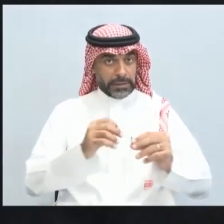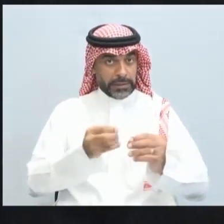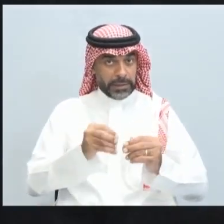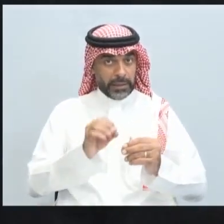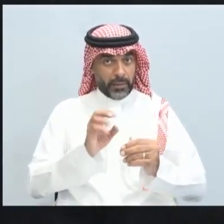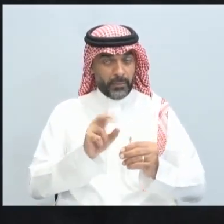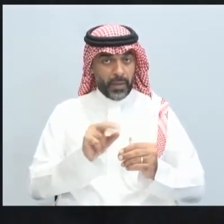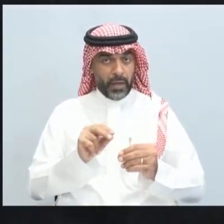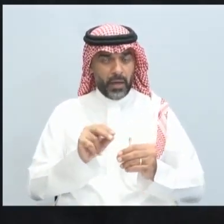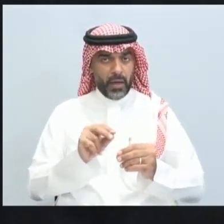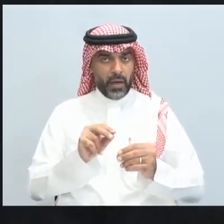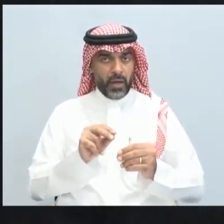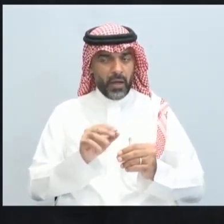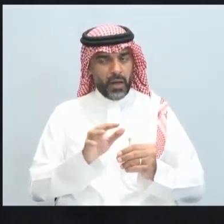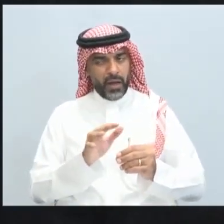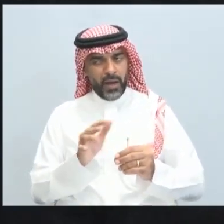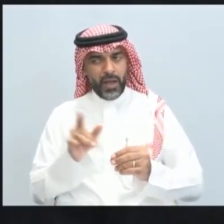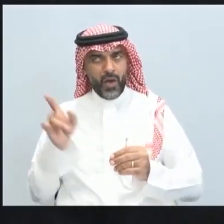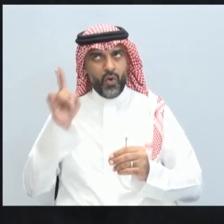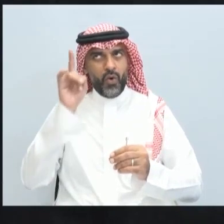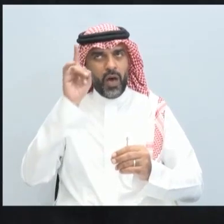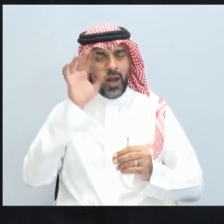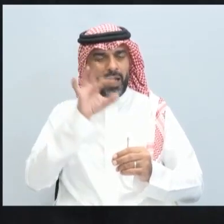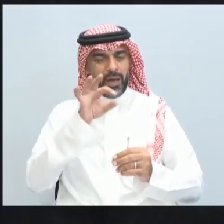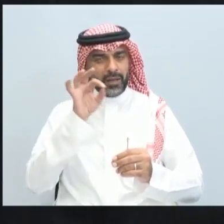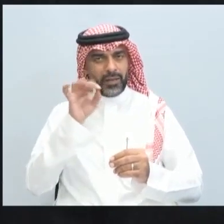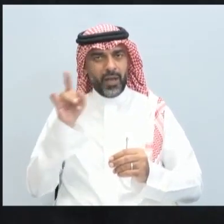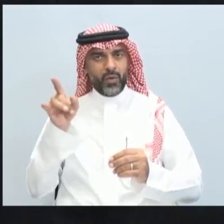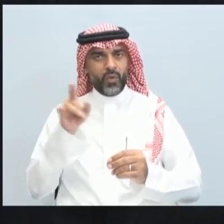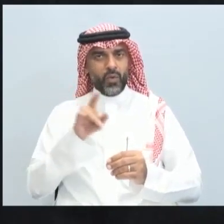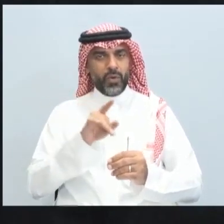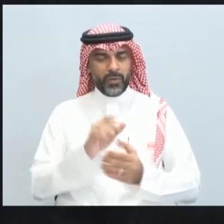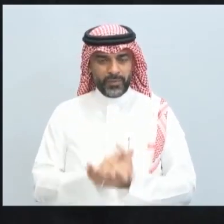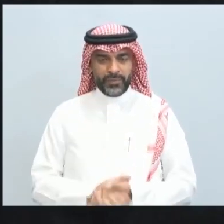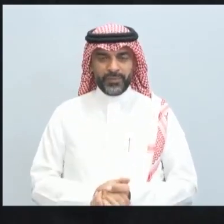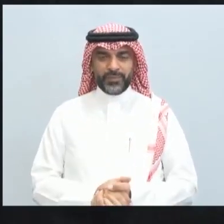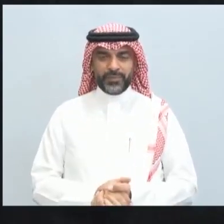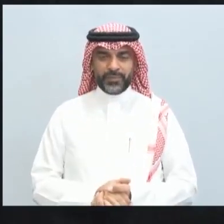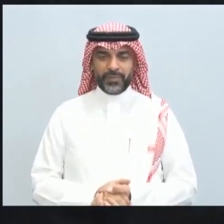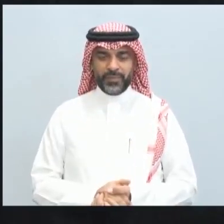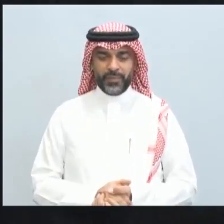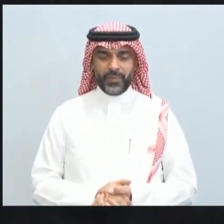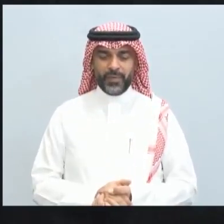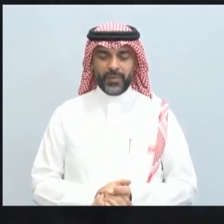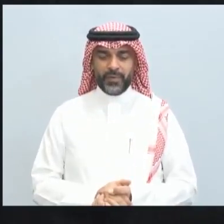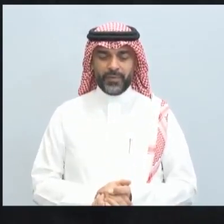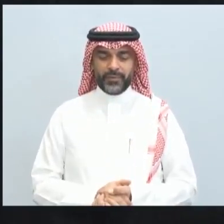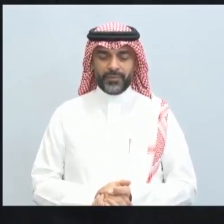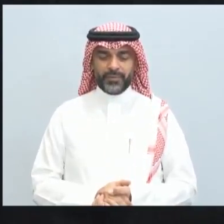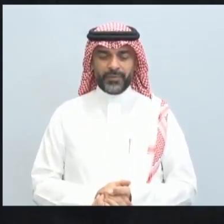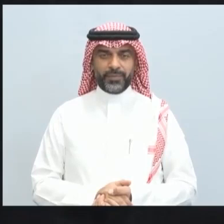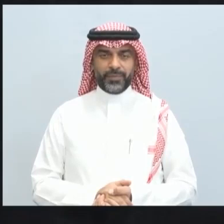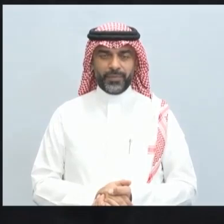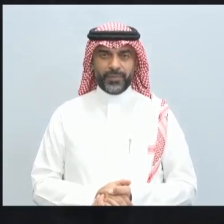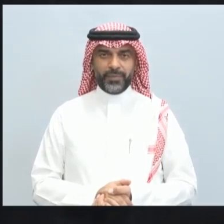الله وصفوه الله عز وجل من البشر لا يؤمن احدنا حتى يكون النبي صلى الله عليه وسلم